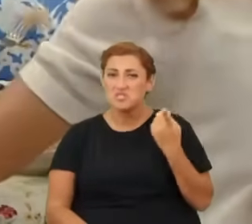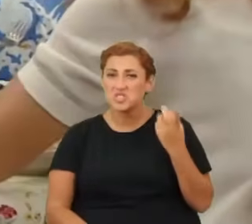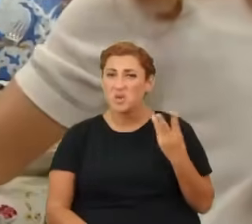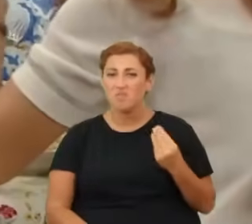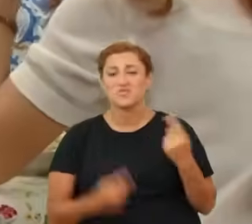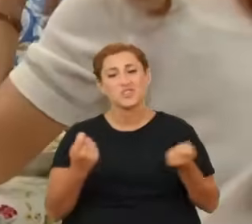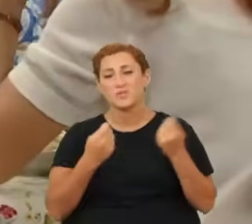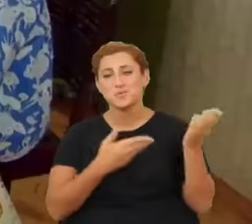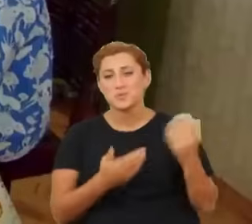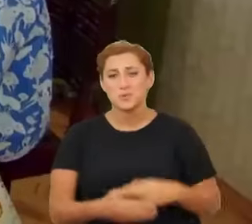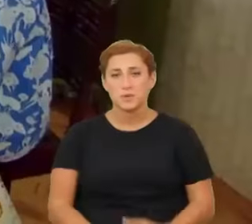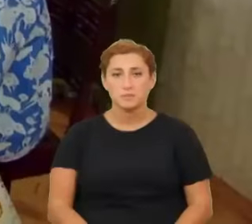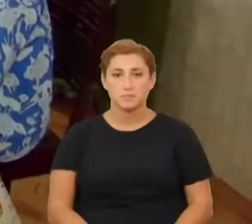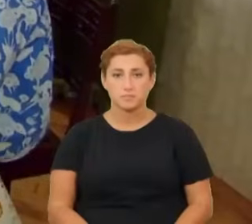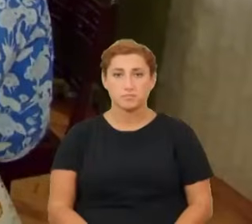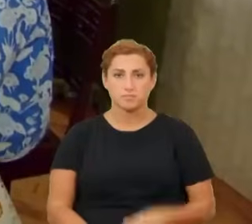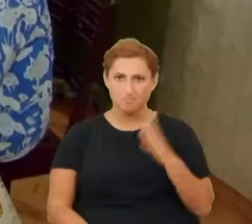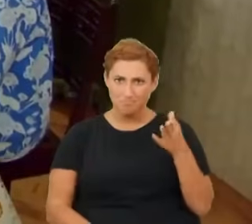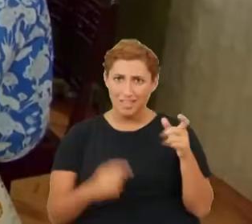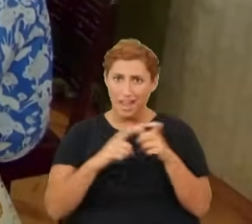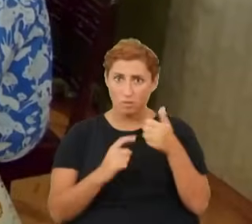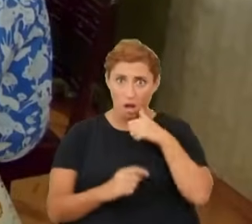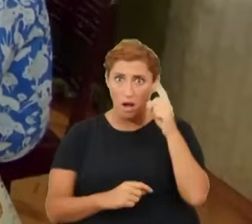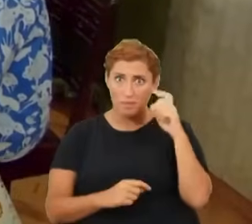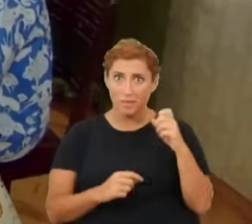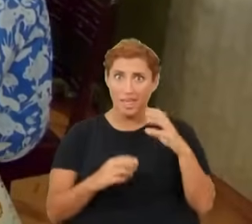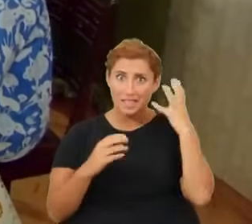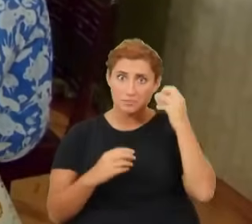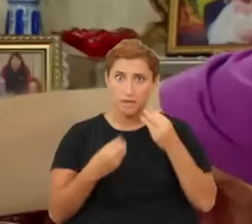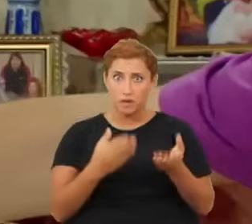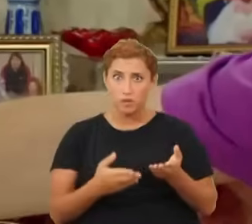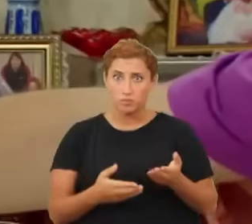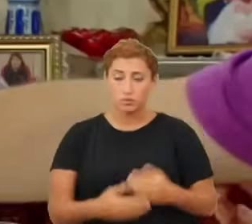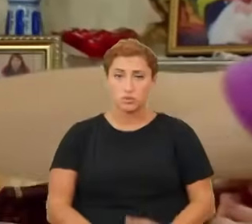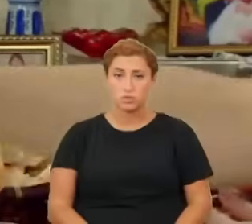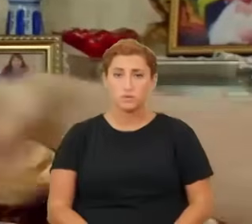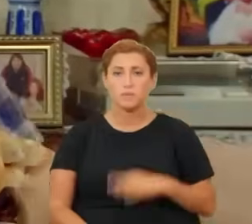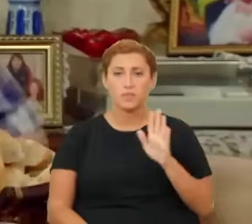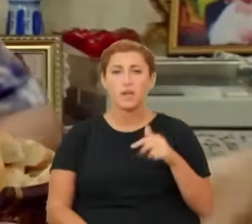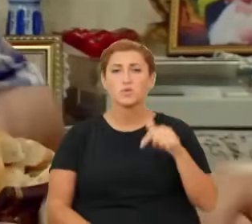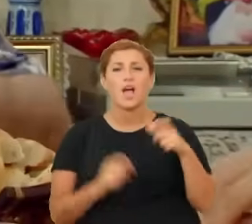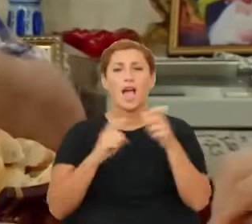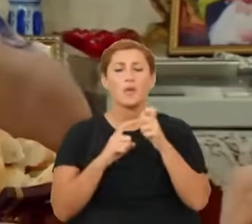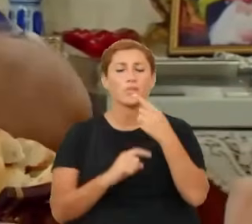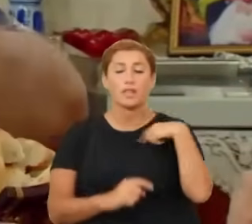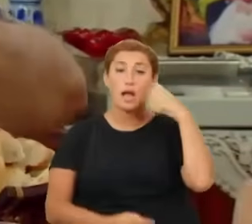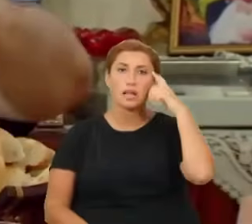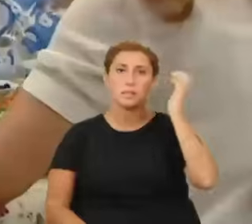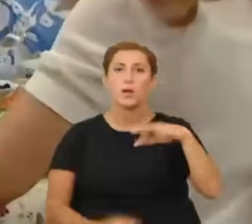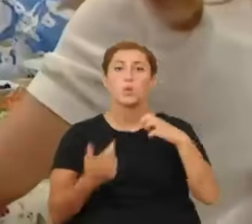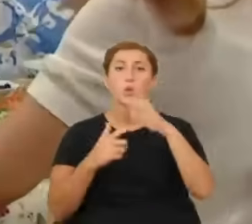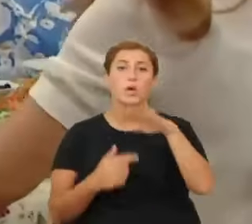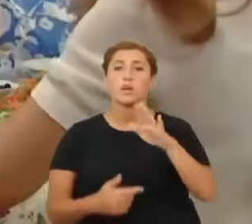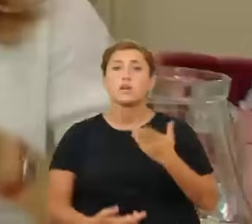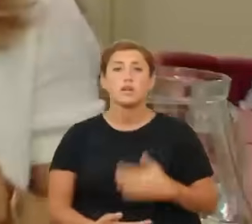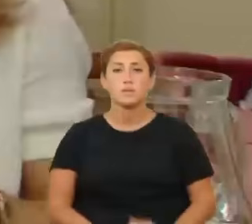mi? Çalışıyor çocuk ya. Aa, Ergun abi mi ezberletiyormuş? Ya şimdi Ergun dediniz de aklıma geldi Rukiye.